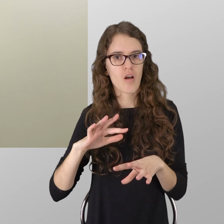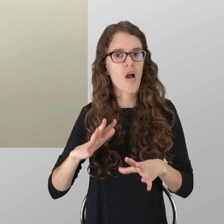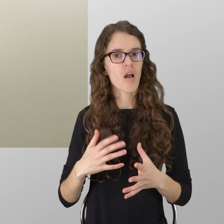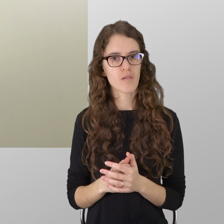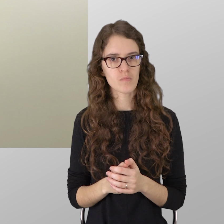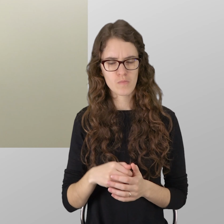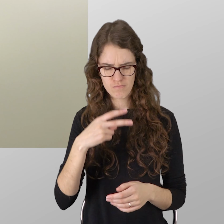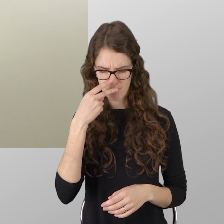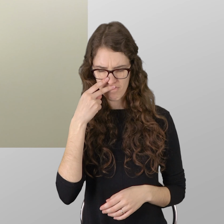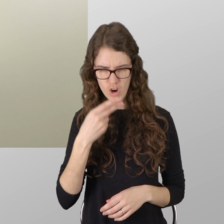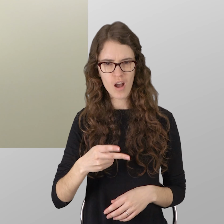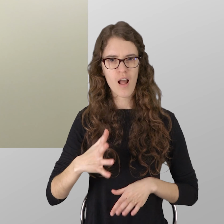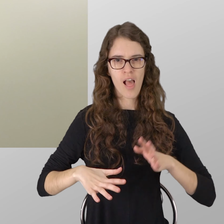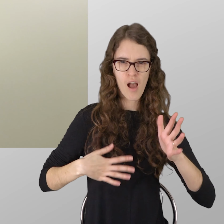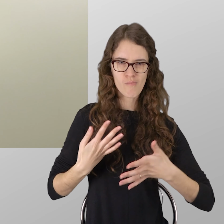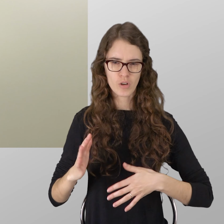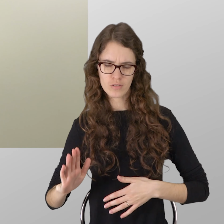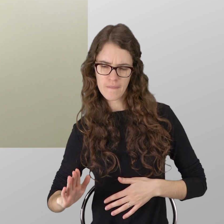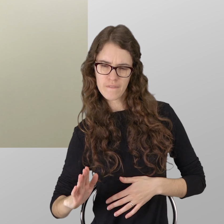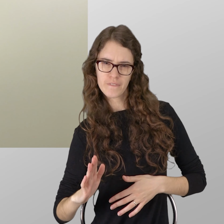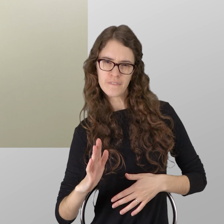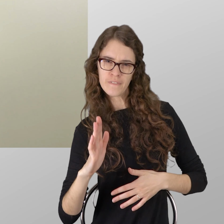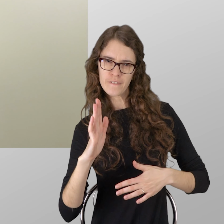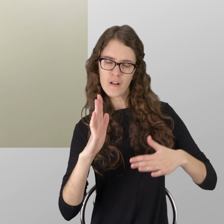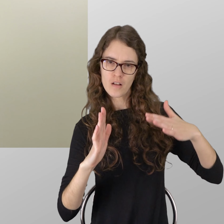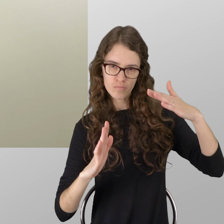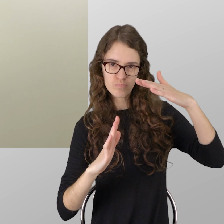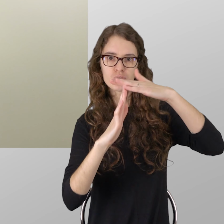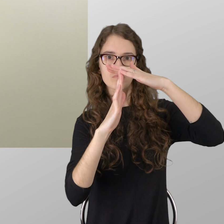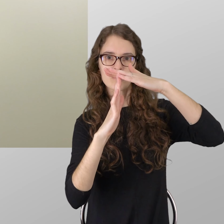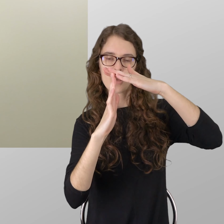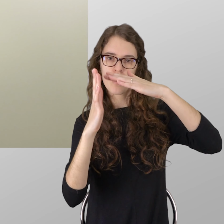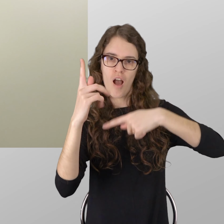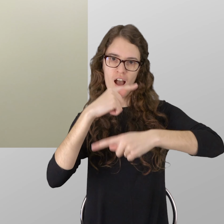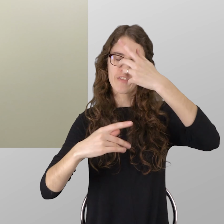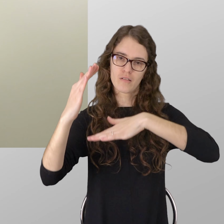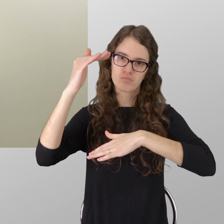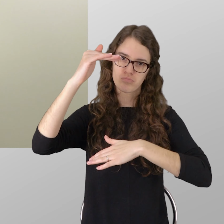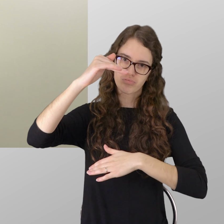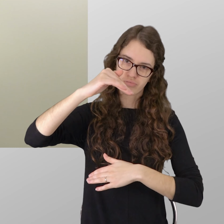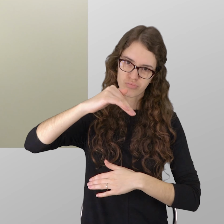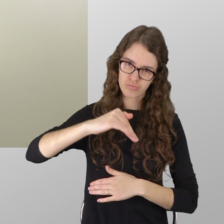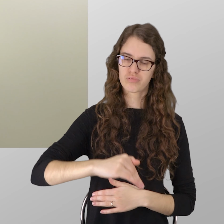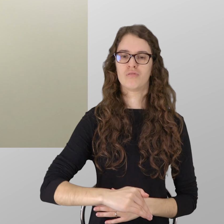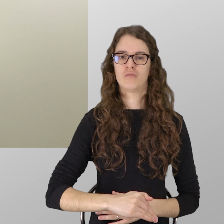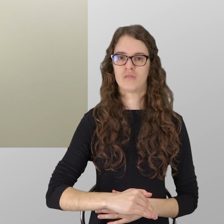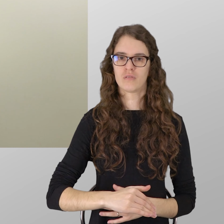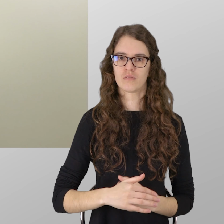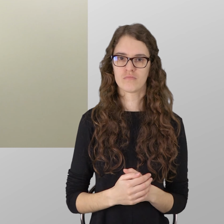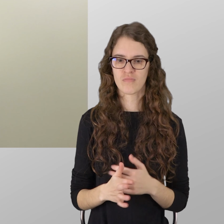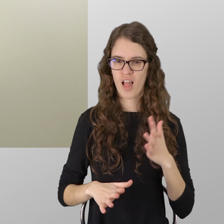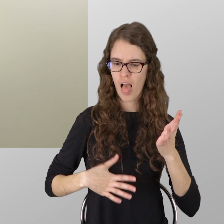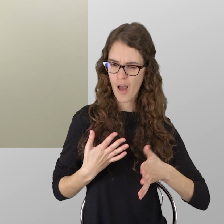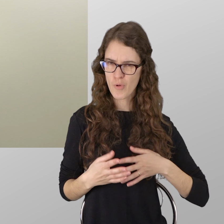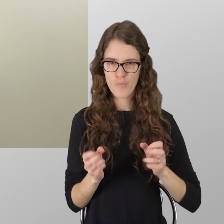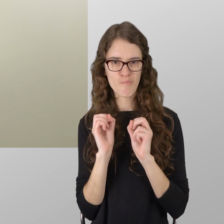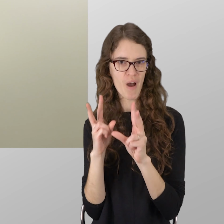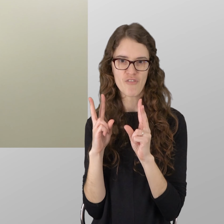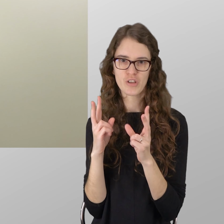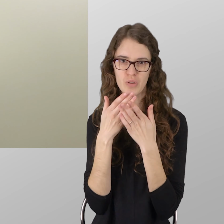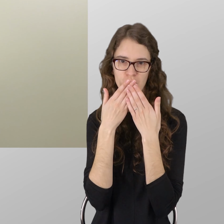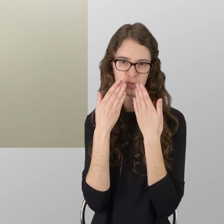pakils ir pasiekus pika, jinai patruputėlį leisi žemyn, jeigu mes išbūsime iki galo. Emocijos